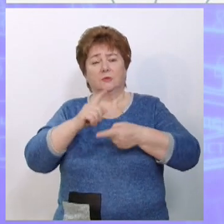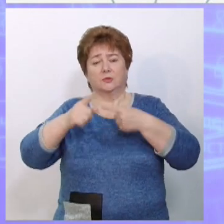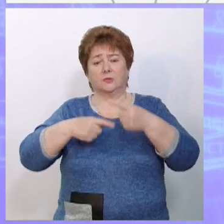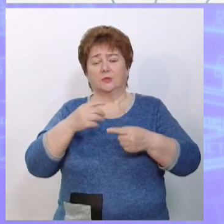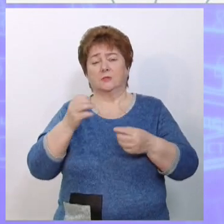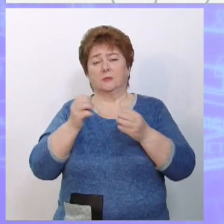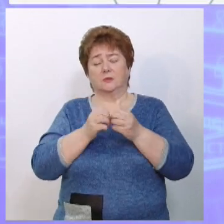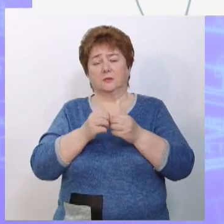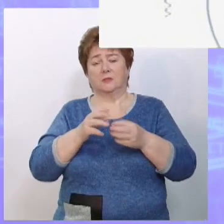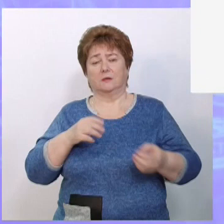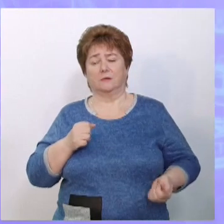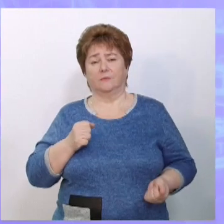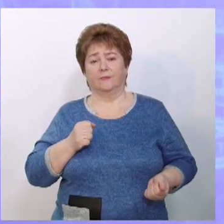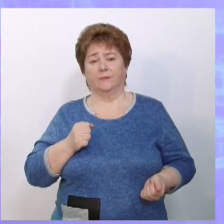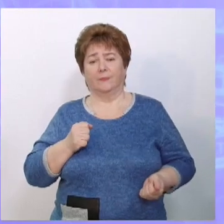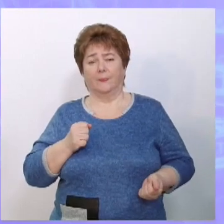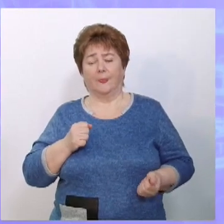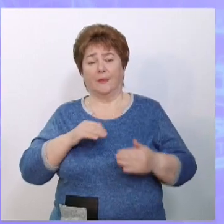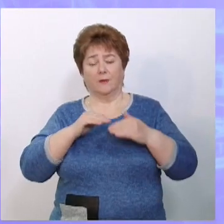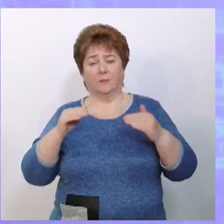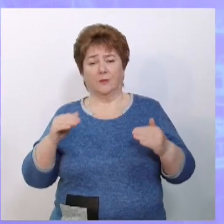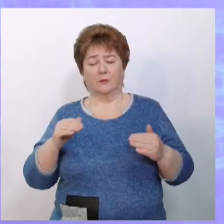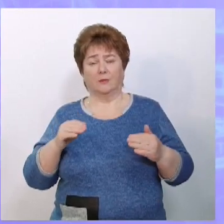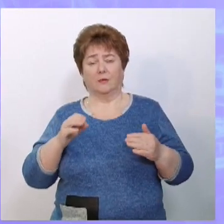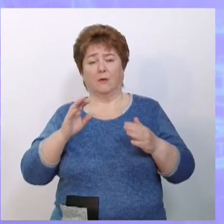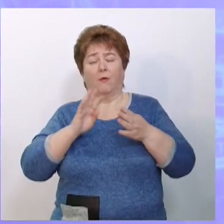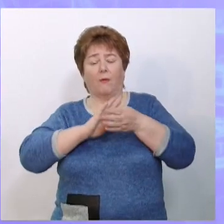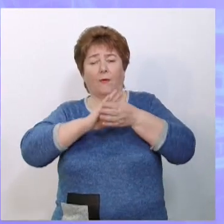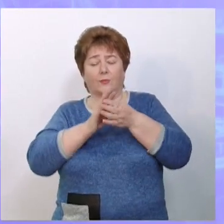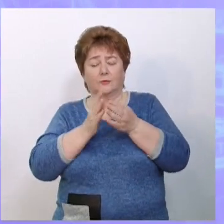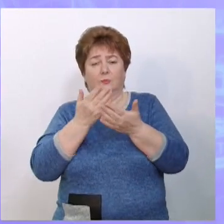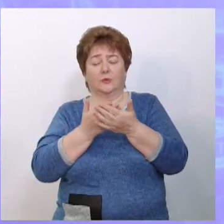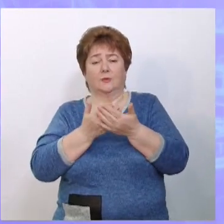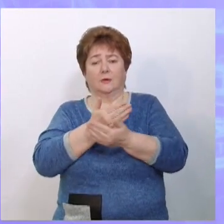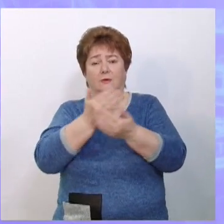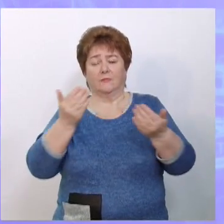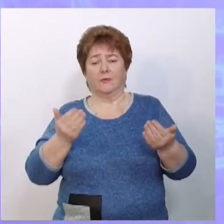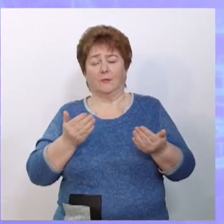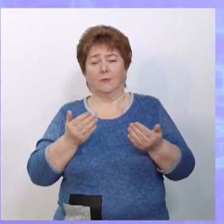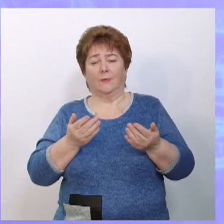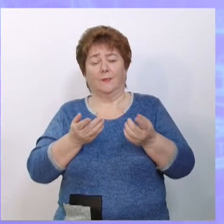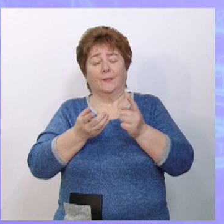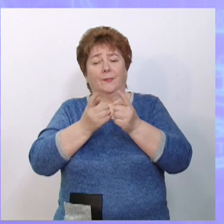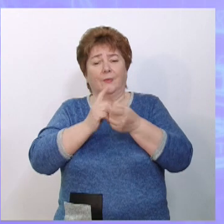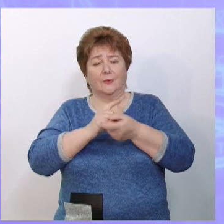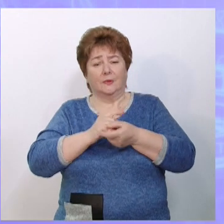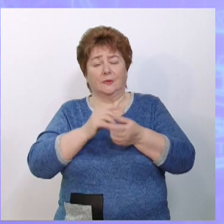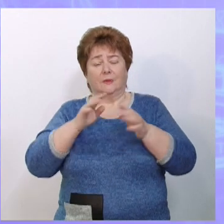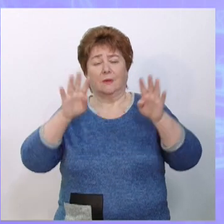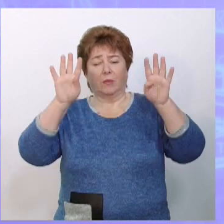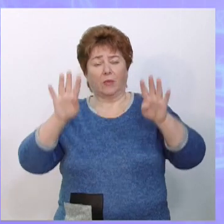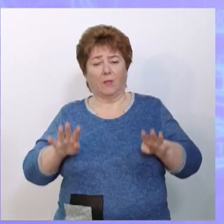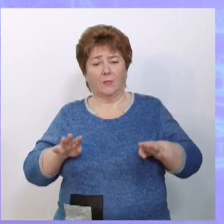через десяток. Ребята, ёжик предлагает вам перейти к